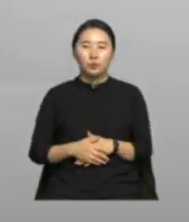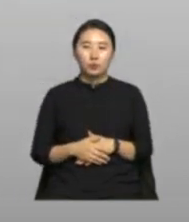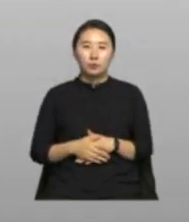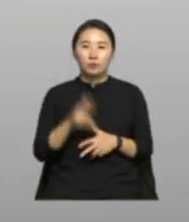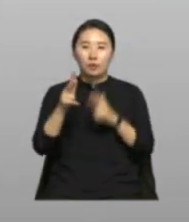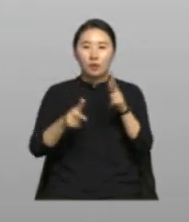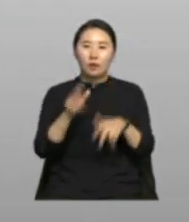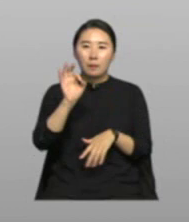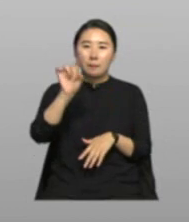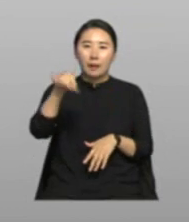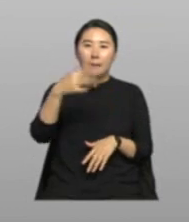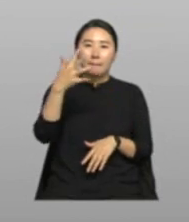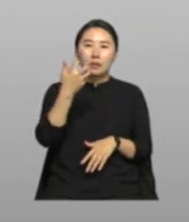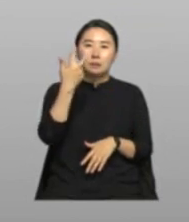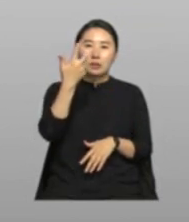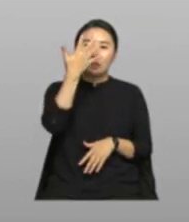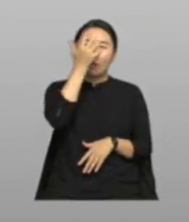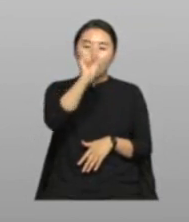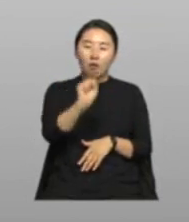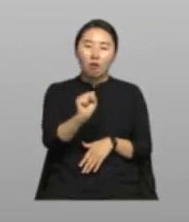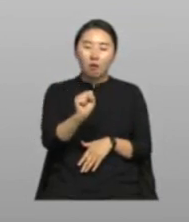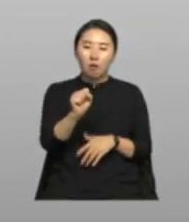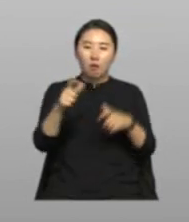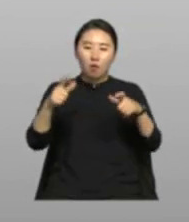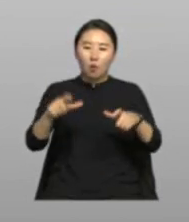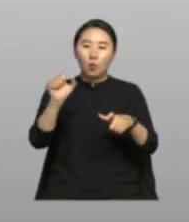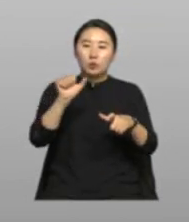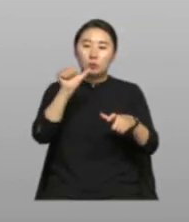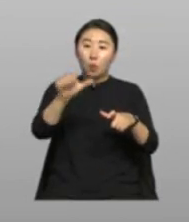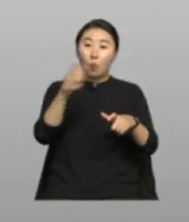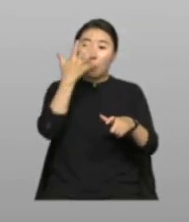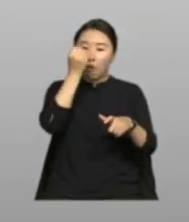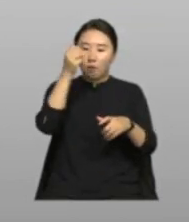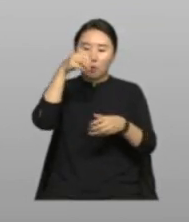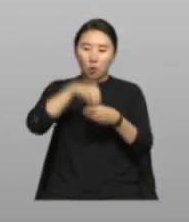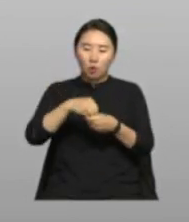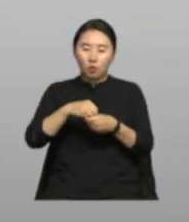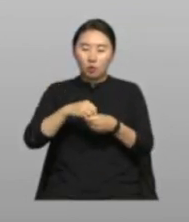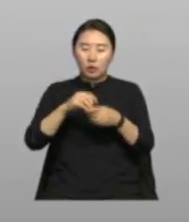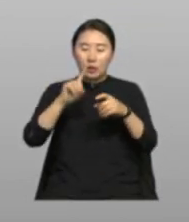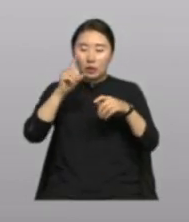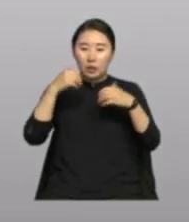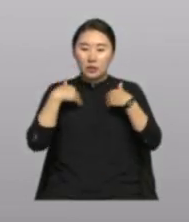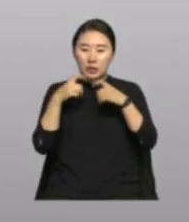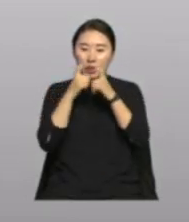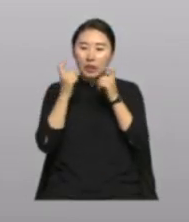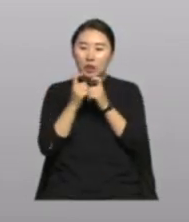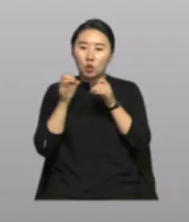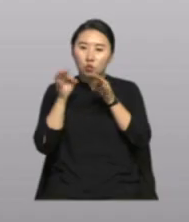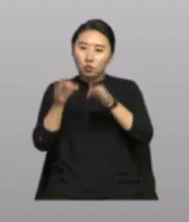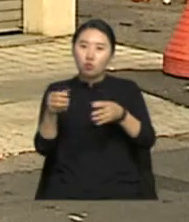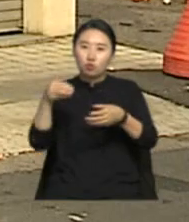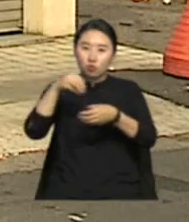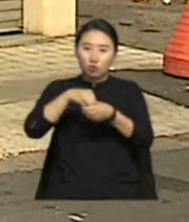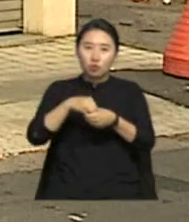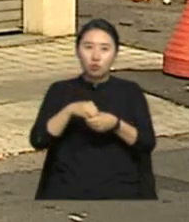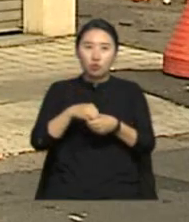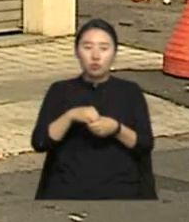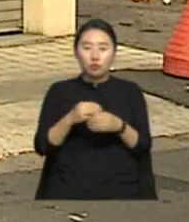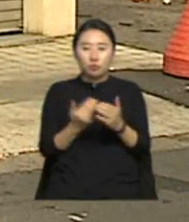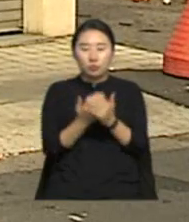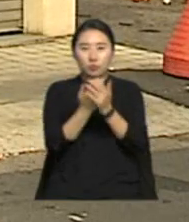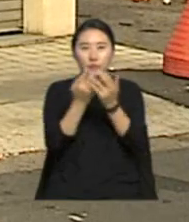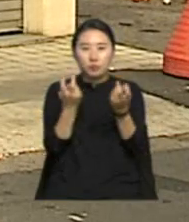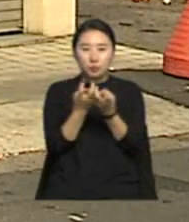총 사업비는 180 7억원 9 유지 55억 원을 포함해 국비와 시비 민간 투자로 이루어집니다 개발